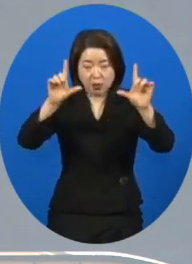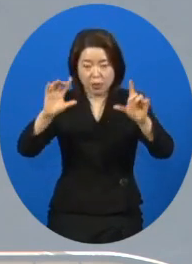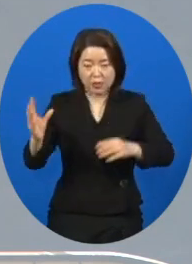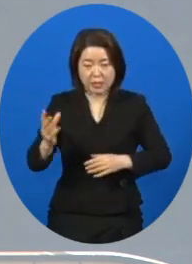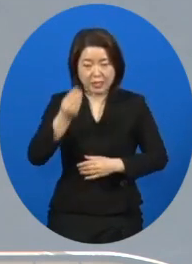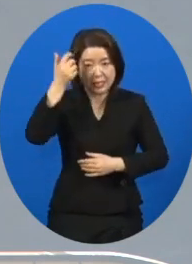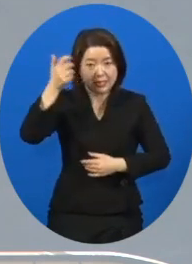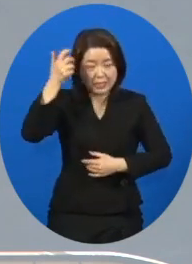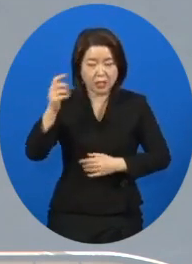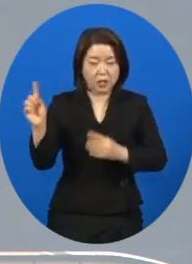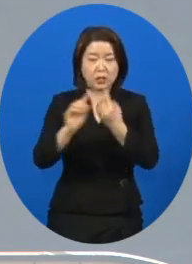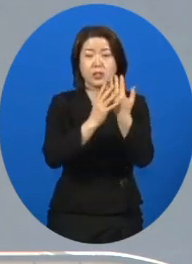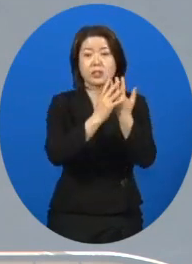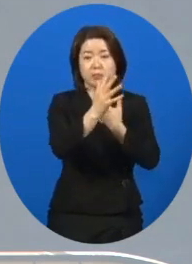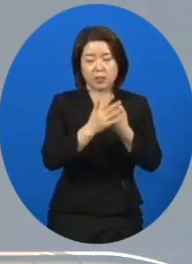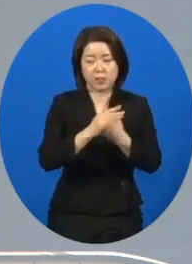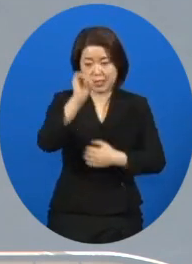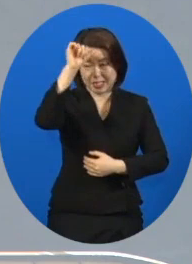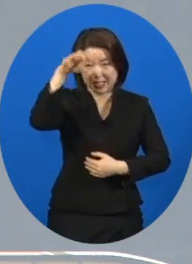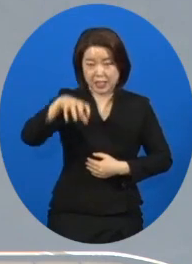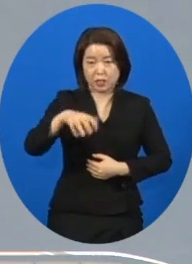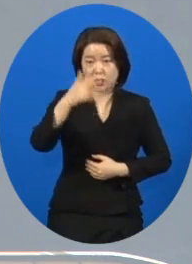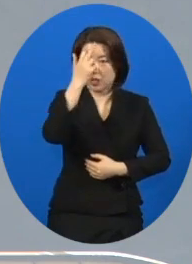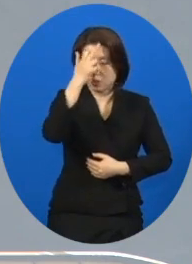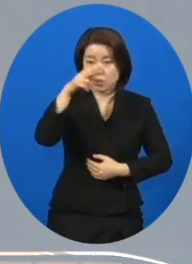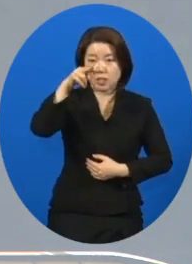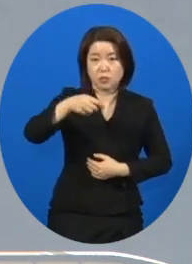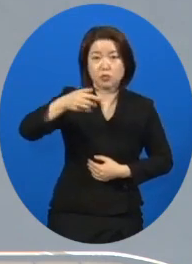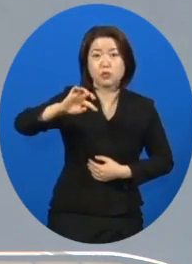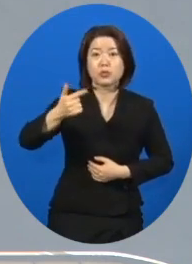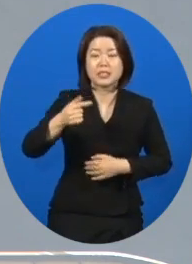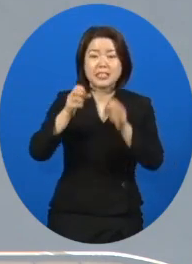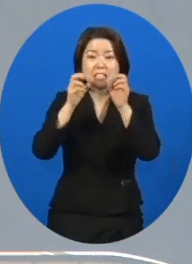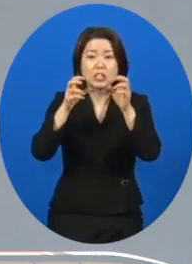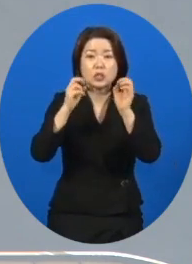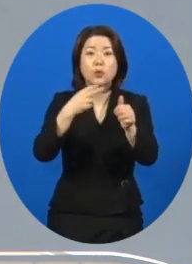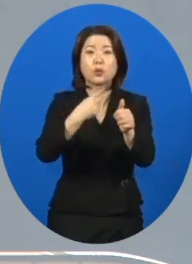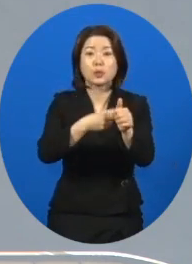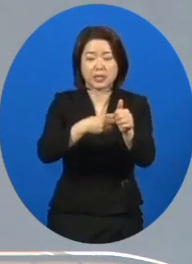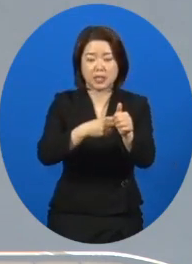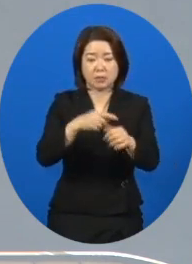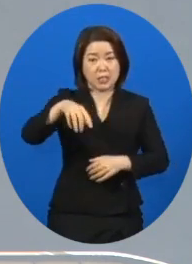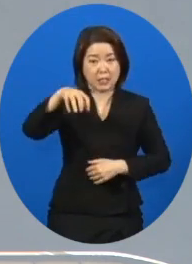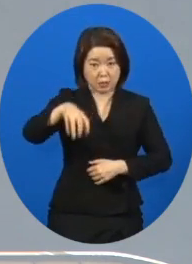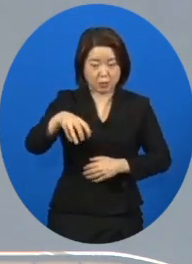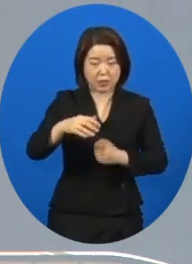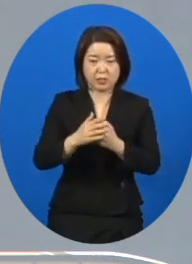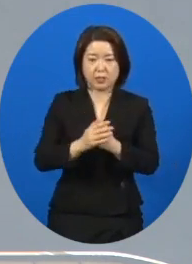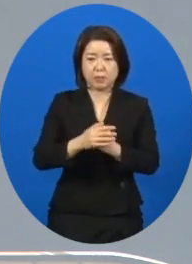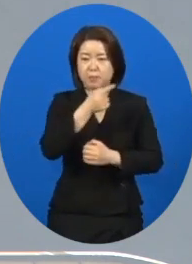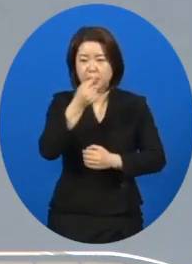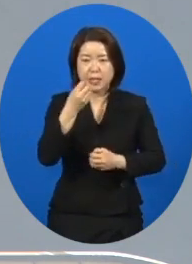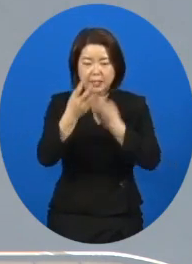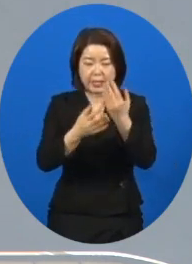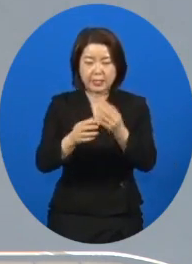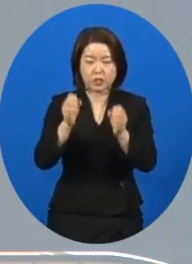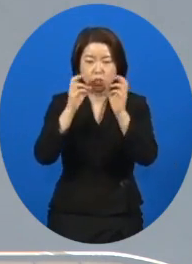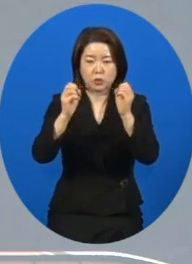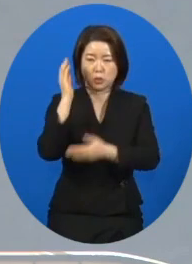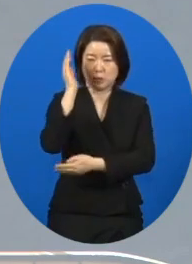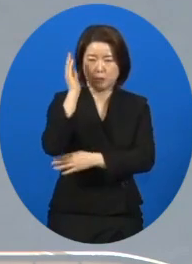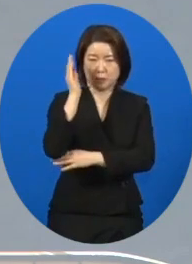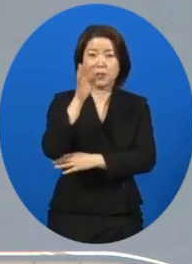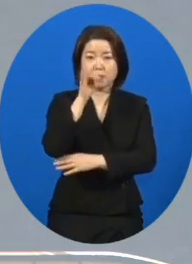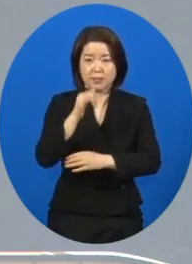인도의 최수진 선교사님이 여기서 간증과 선교 보고를 하셨습니다. 그분은